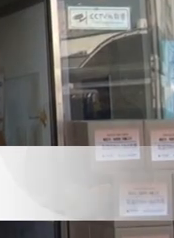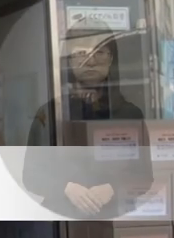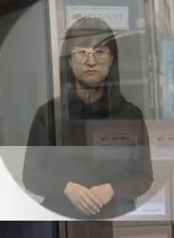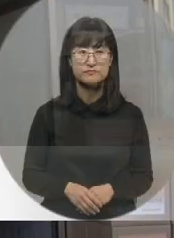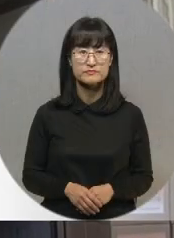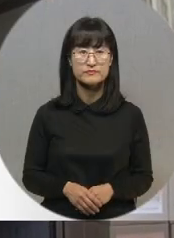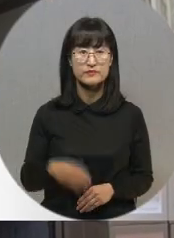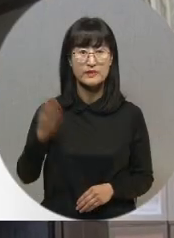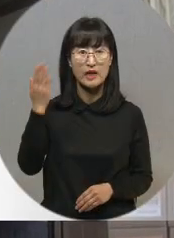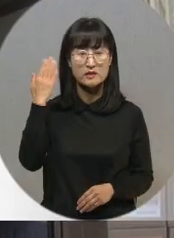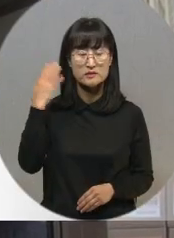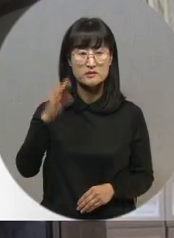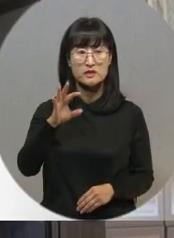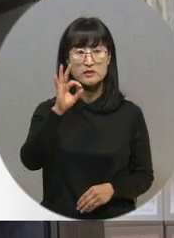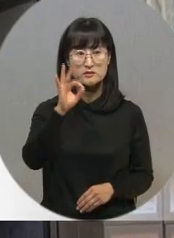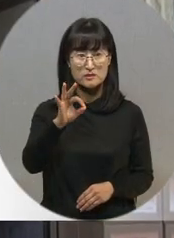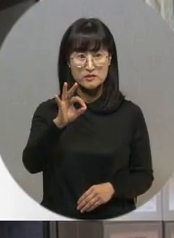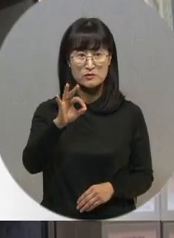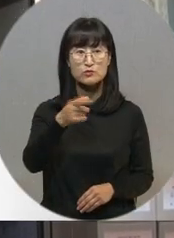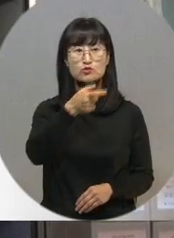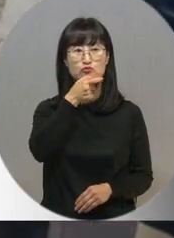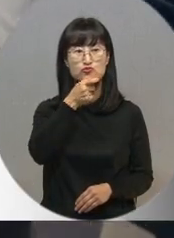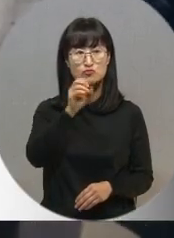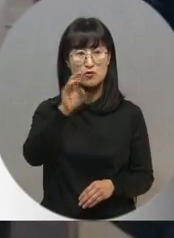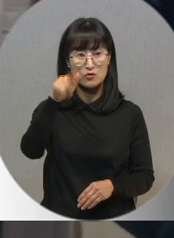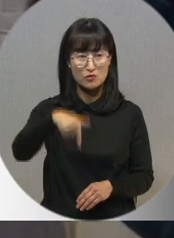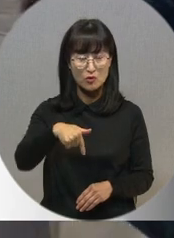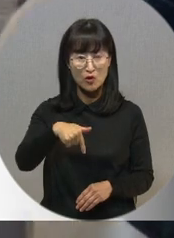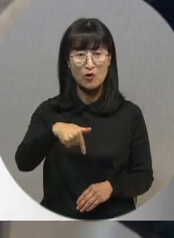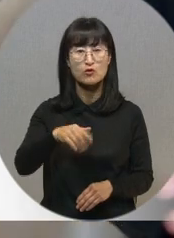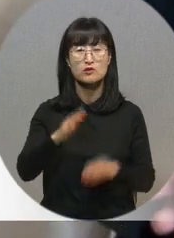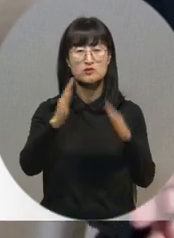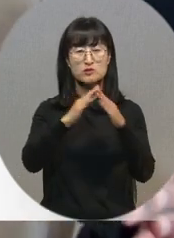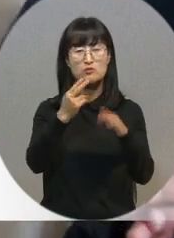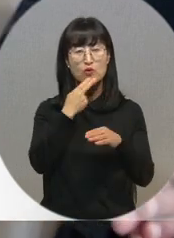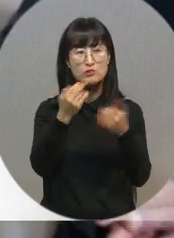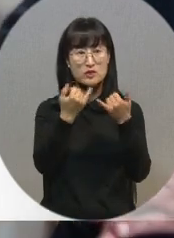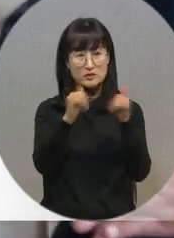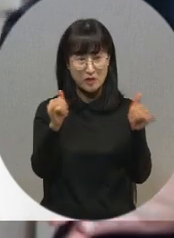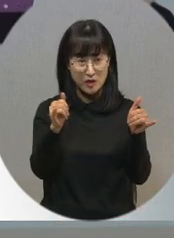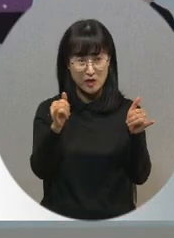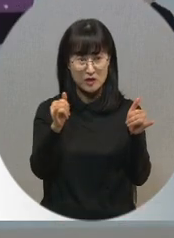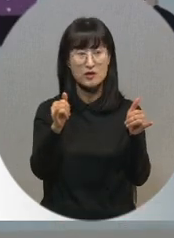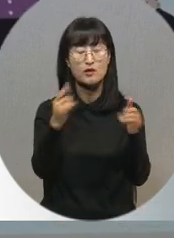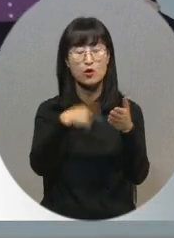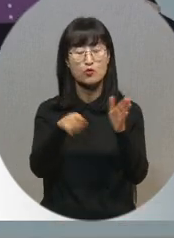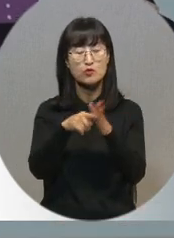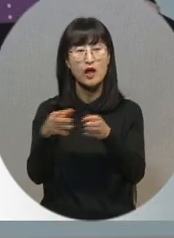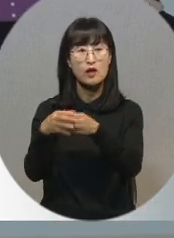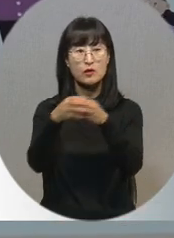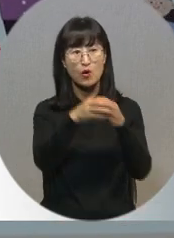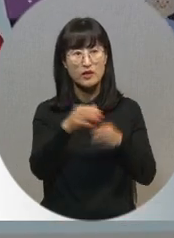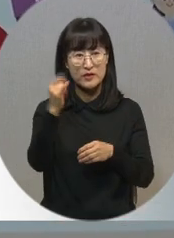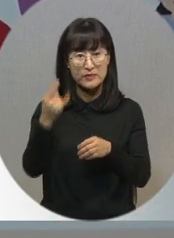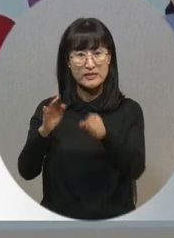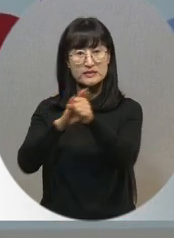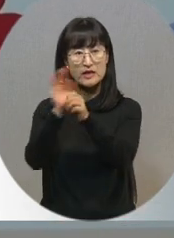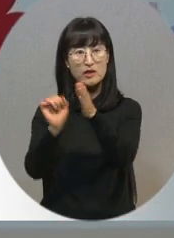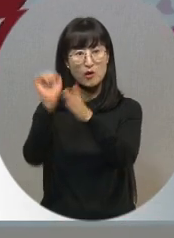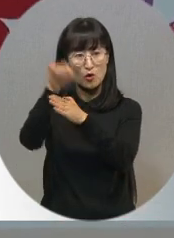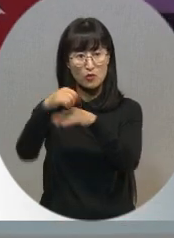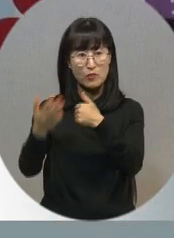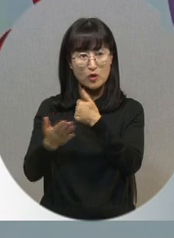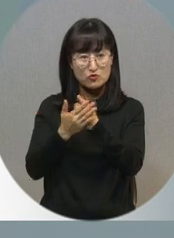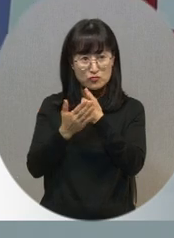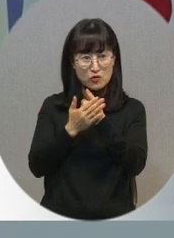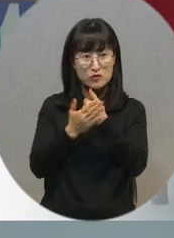지난 11일 수원역 정나눔터에서 경기도와 인천 노숙인시설연합회는 사랑의 열매 후원으로